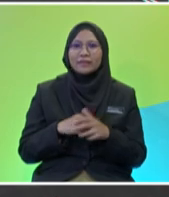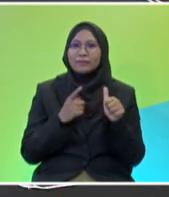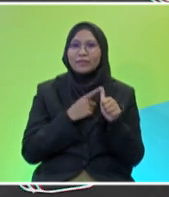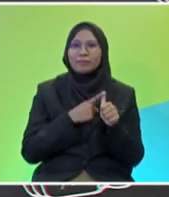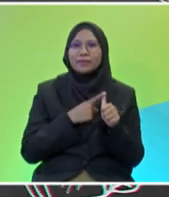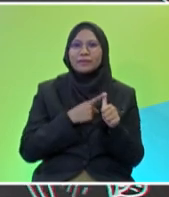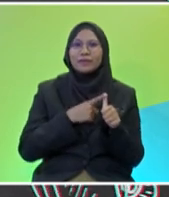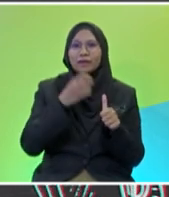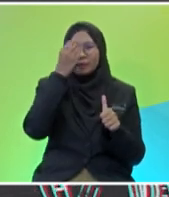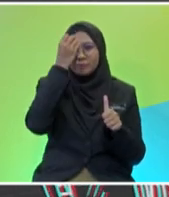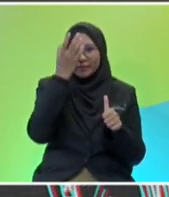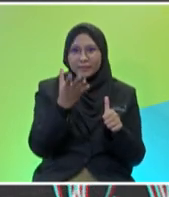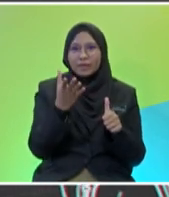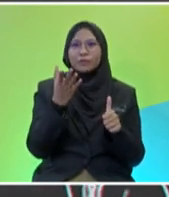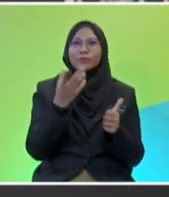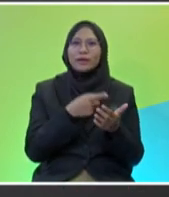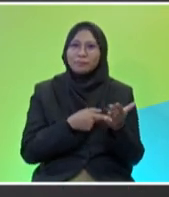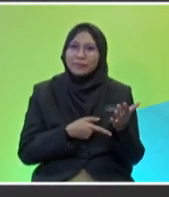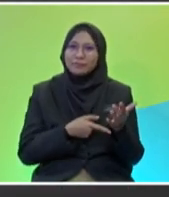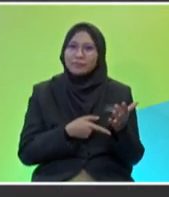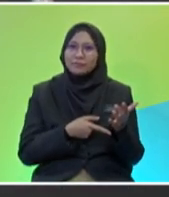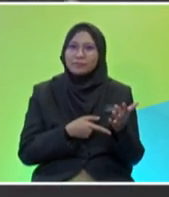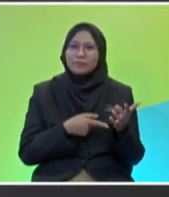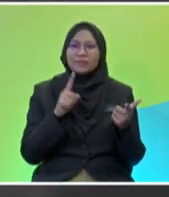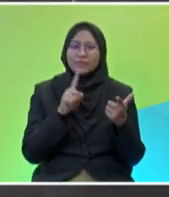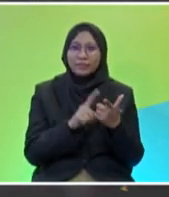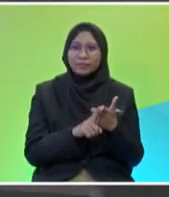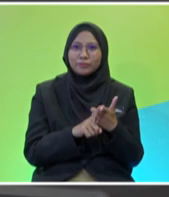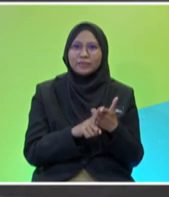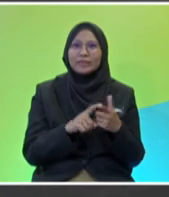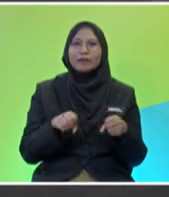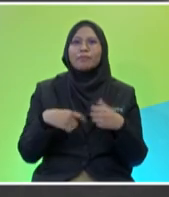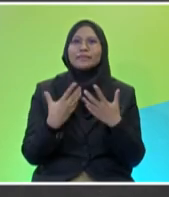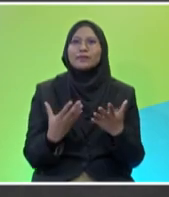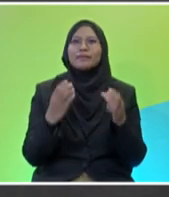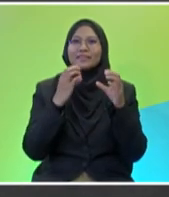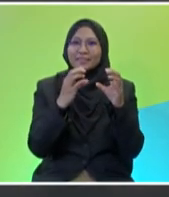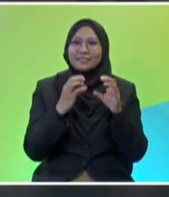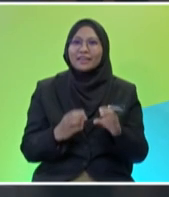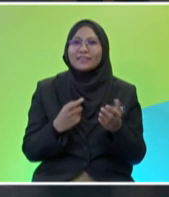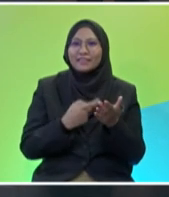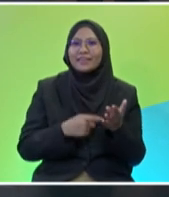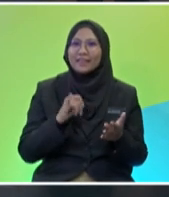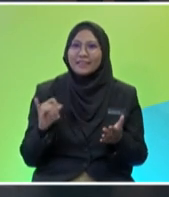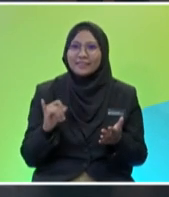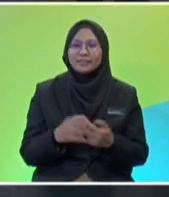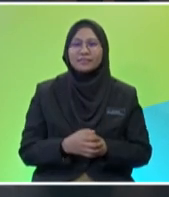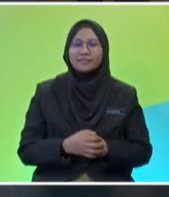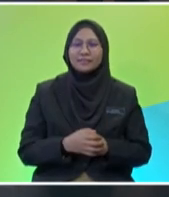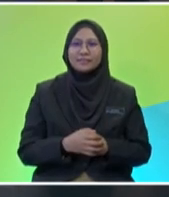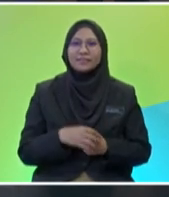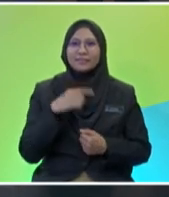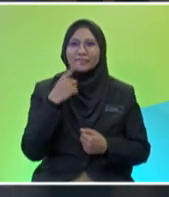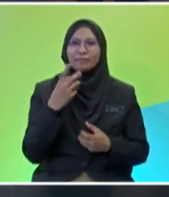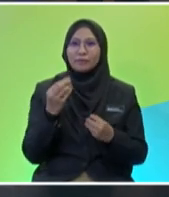agency Adapun Agustus oke oke angkat tangan siapa